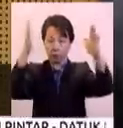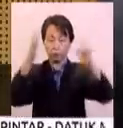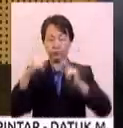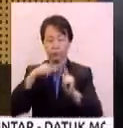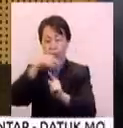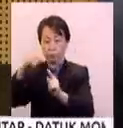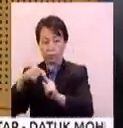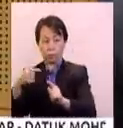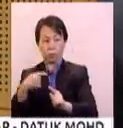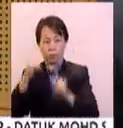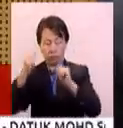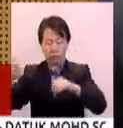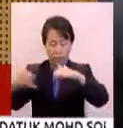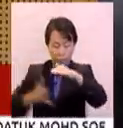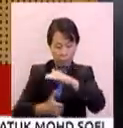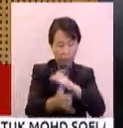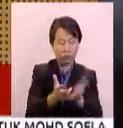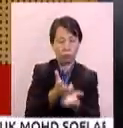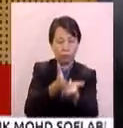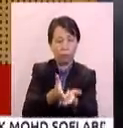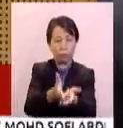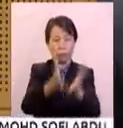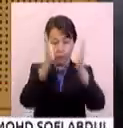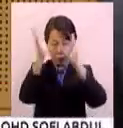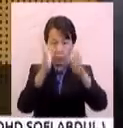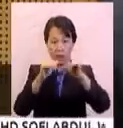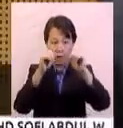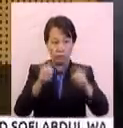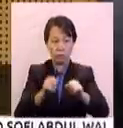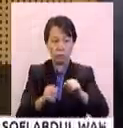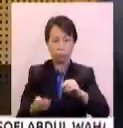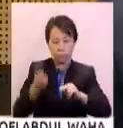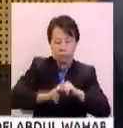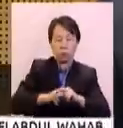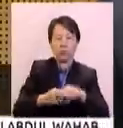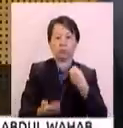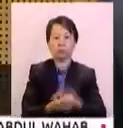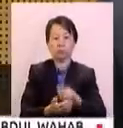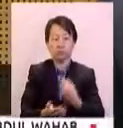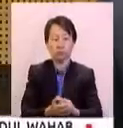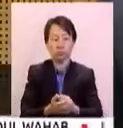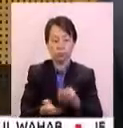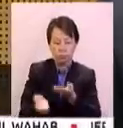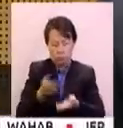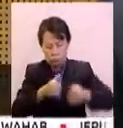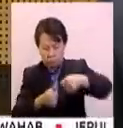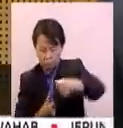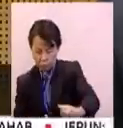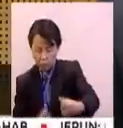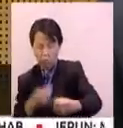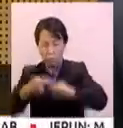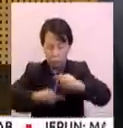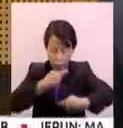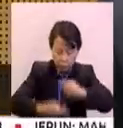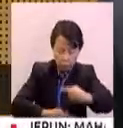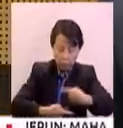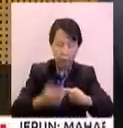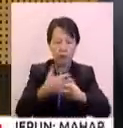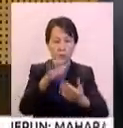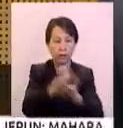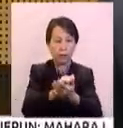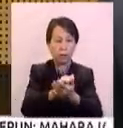apabila kita mereka masuk dalam pelabuhan kita, kita boleh tambah nilai dari segi repackaging, dari segi pemprosesan dan lepas